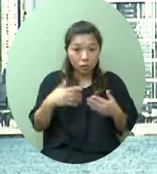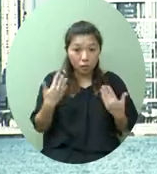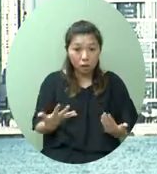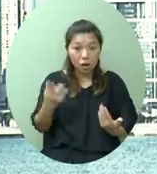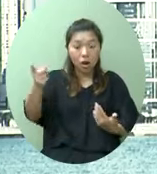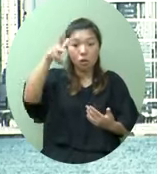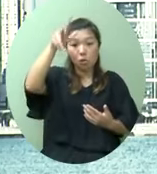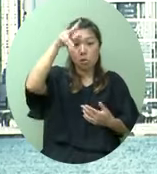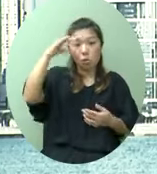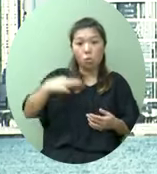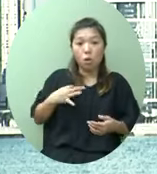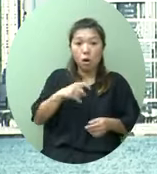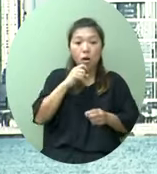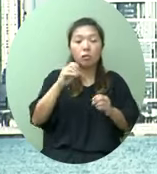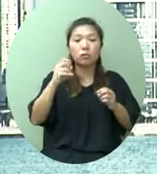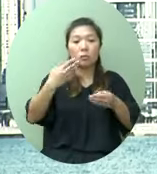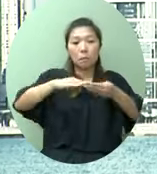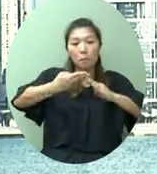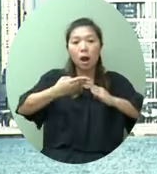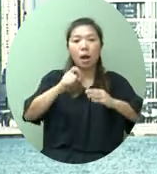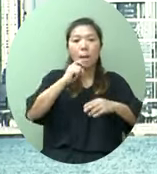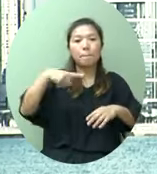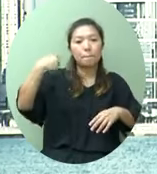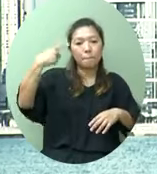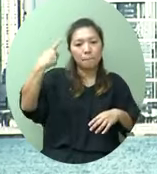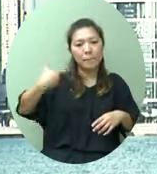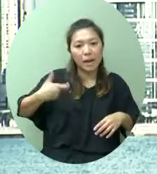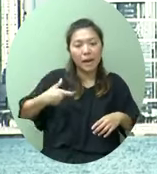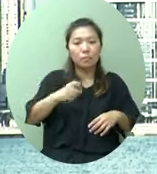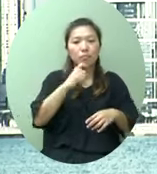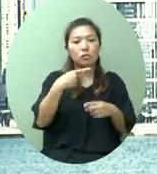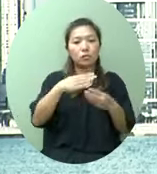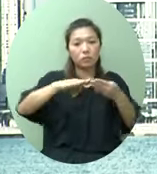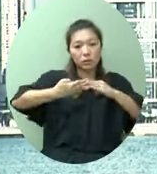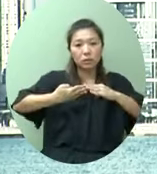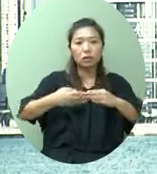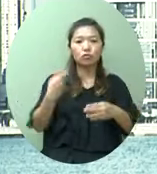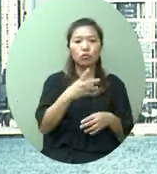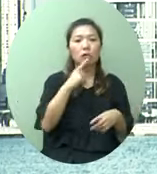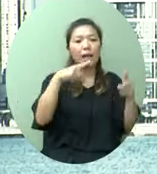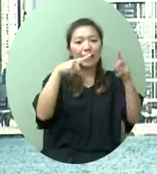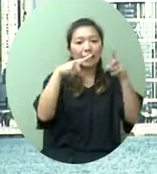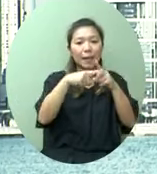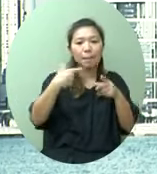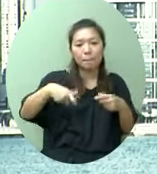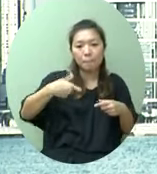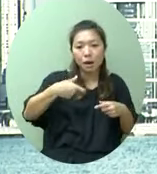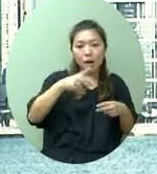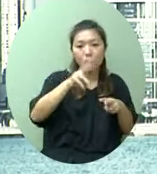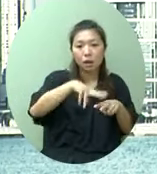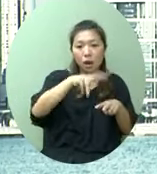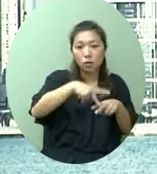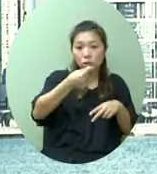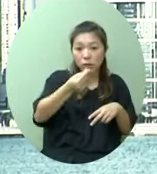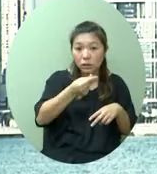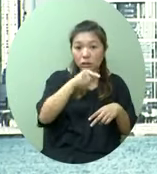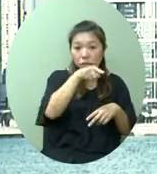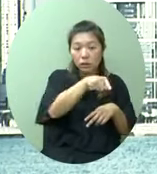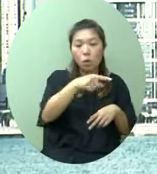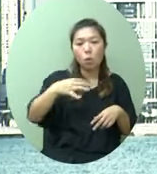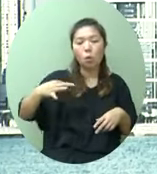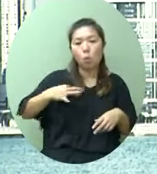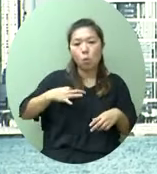布咗，稍後會發行美元嘅債券同埋人民幣嘅國債。咁首次由一個市政府，即係